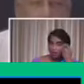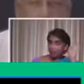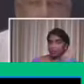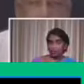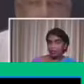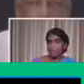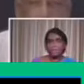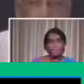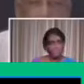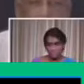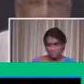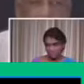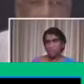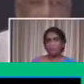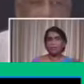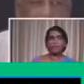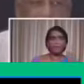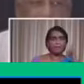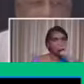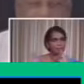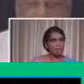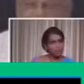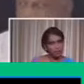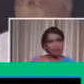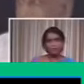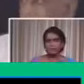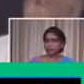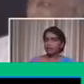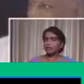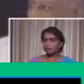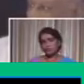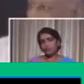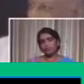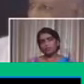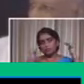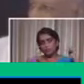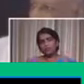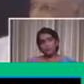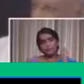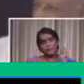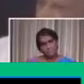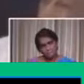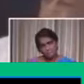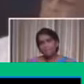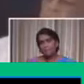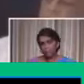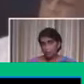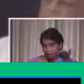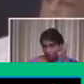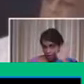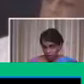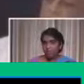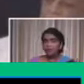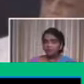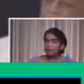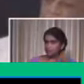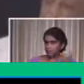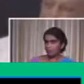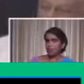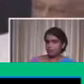කරන්න බැහැ. මාස 6ක් තුළ රට යලි යථා තත්ත්වයට පත් කිරීම සැලසුමක් එතුමා ළඟ තියෙනවා නම් ඉතා